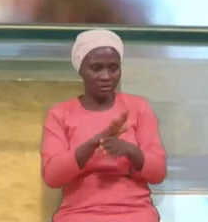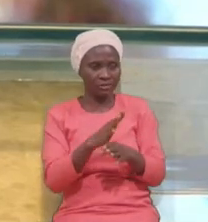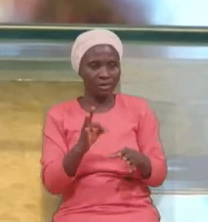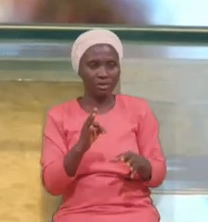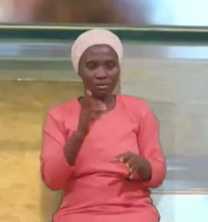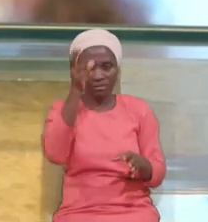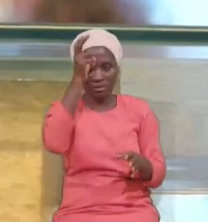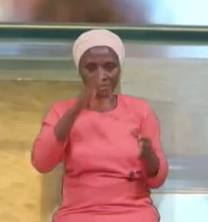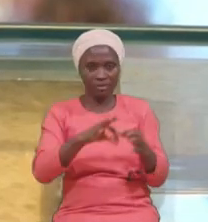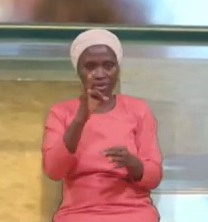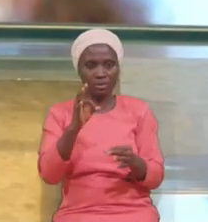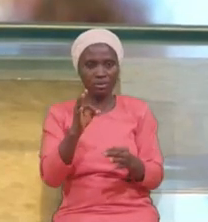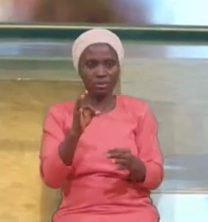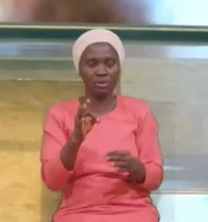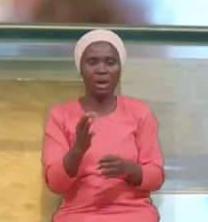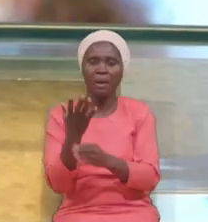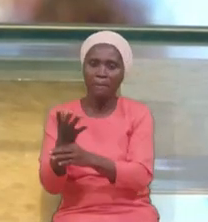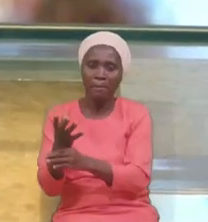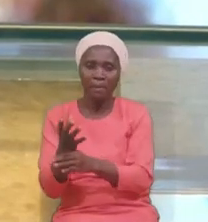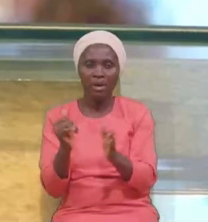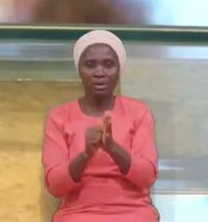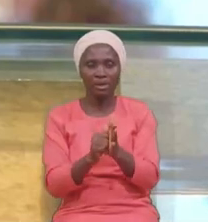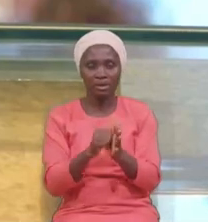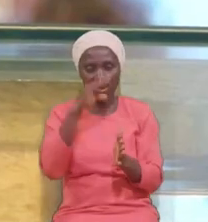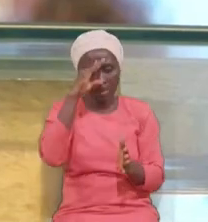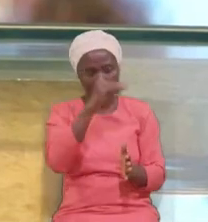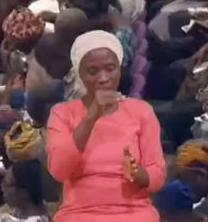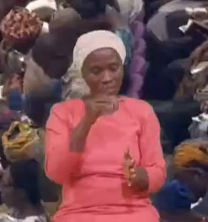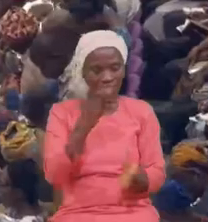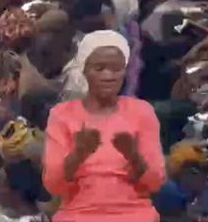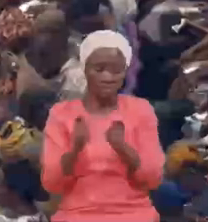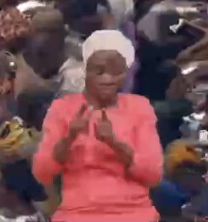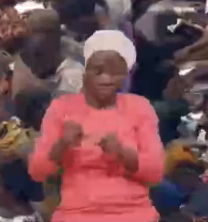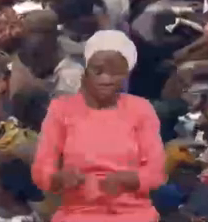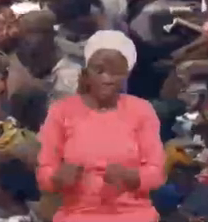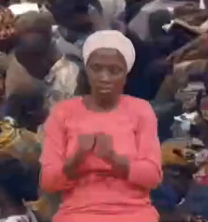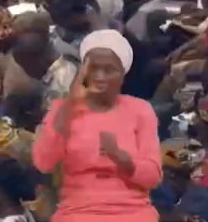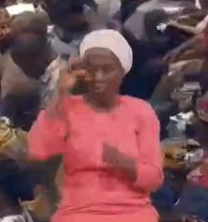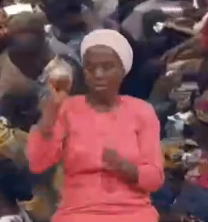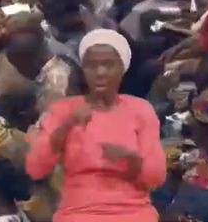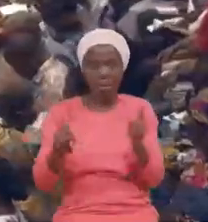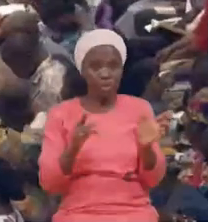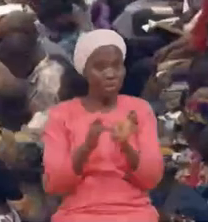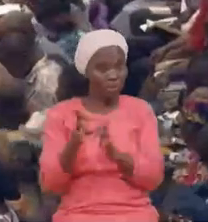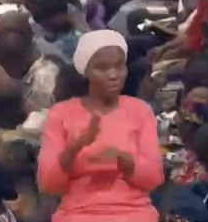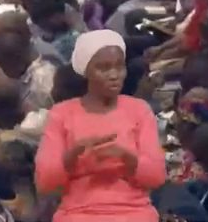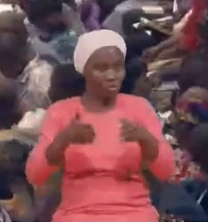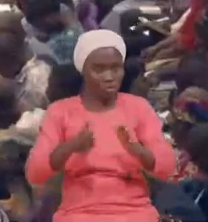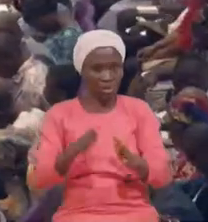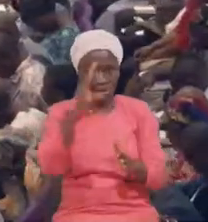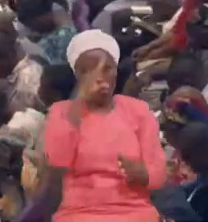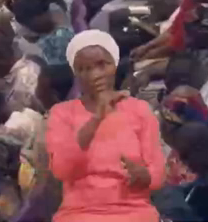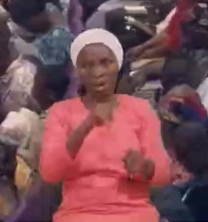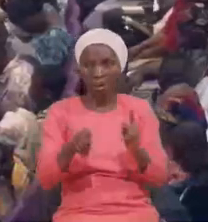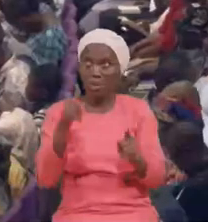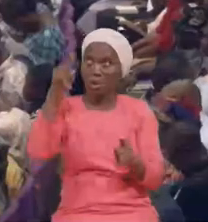demanda la permission de rester avec lui. Jésus ne le lui permit pas, mais